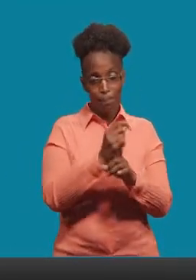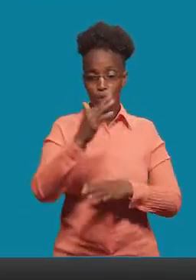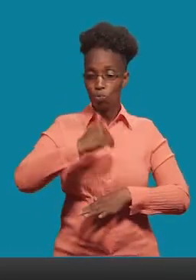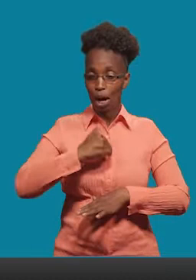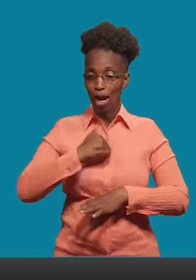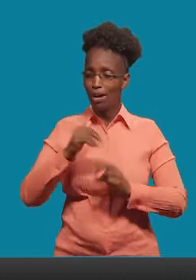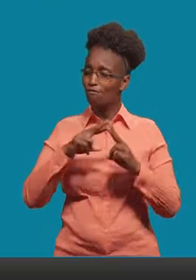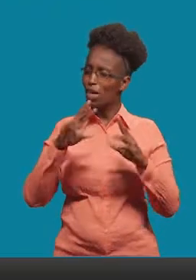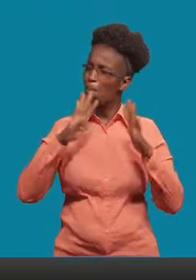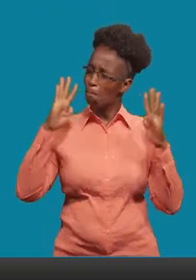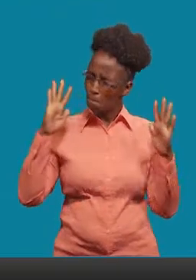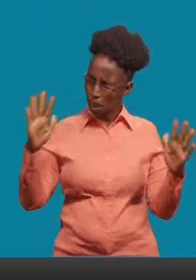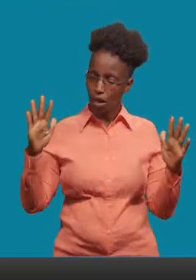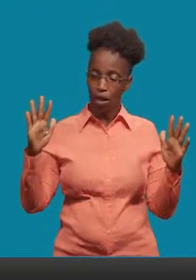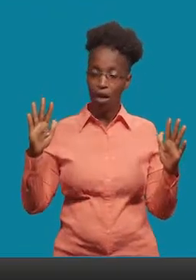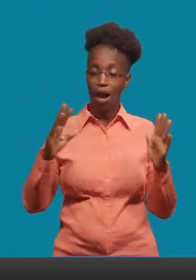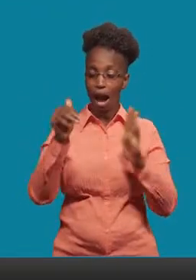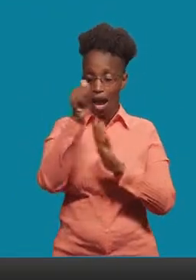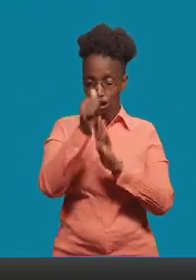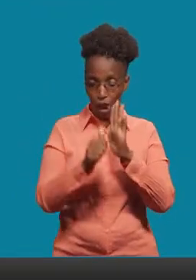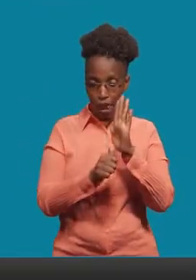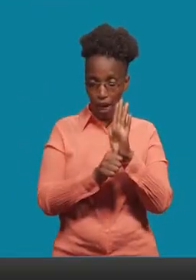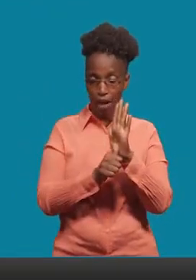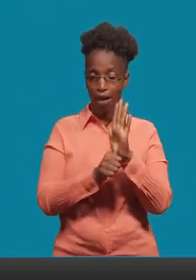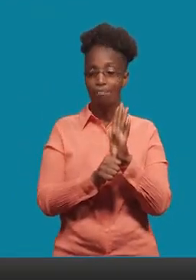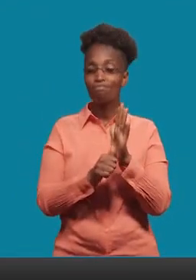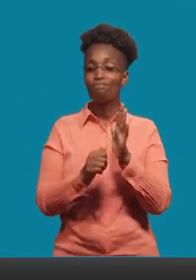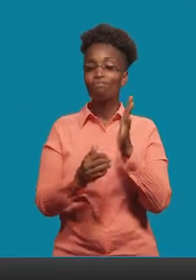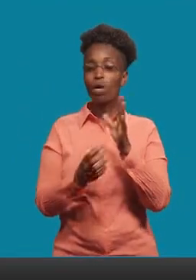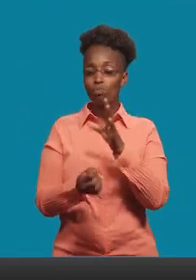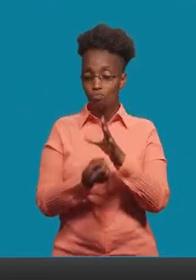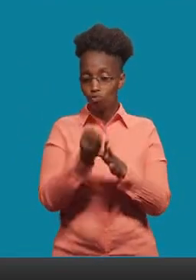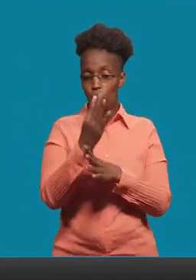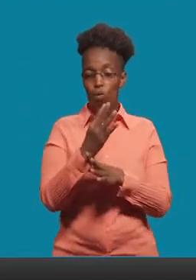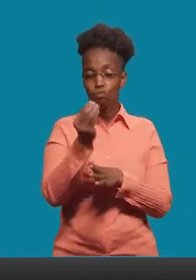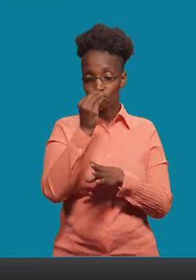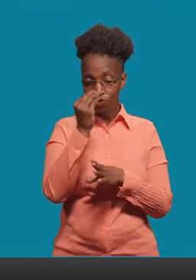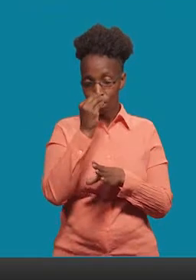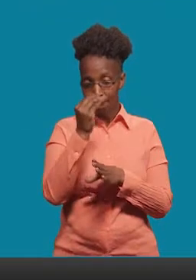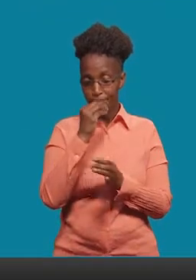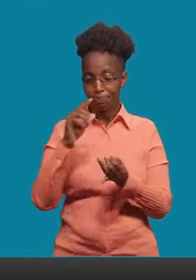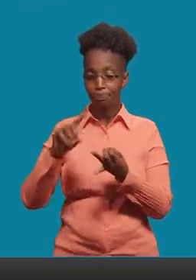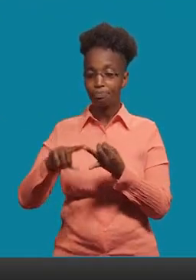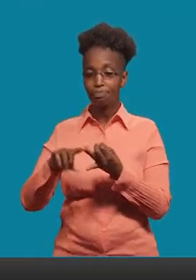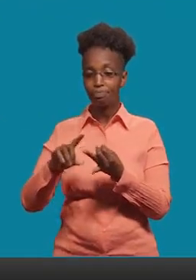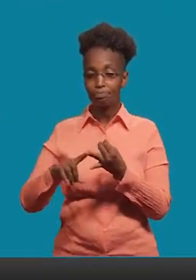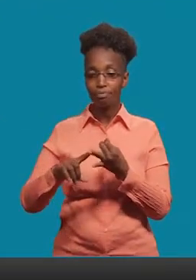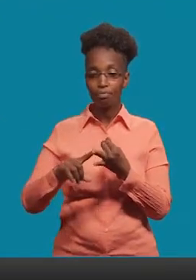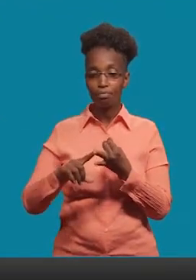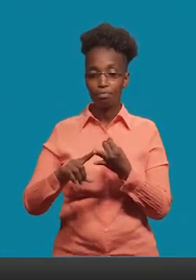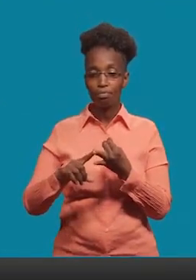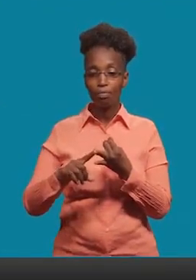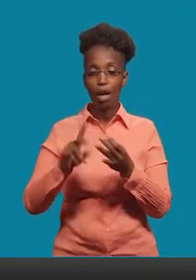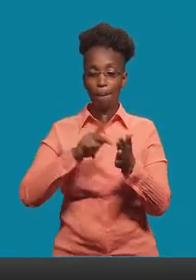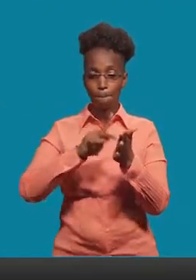pili, tulikuwa na mpango mkubwa ya Big Four, tulikuwa na mpango ya kuzalisha chakula, tulikuwa na mpango